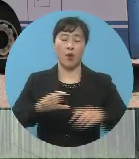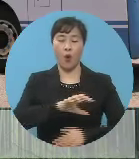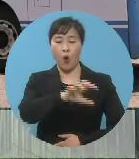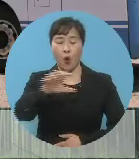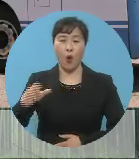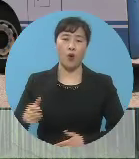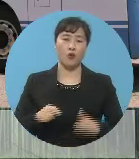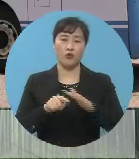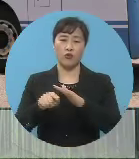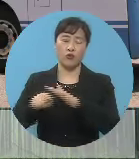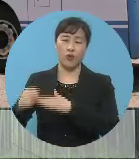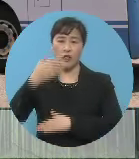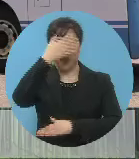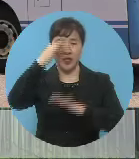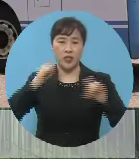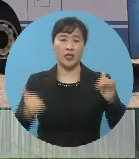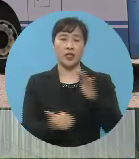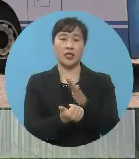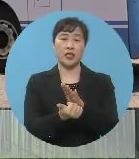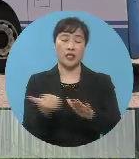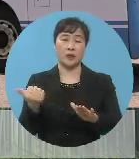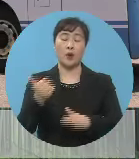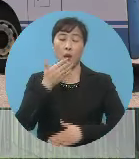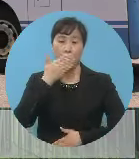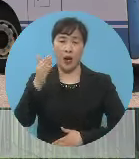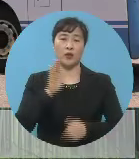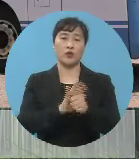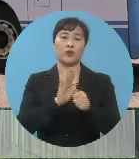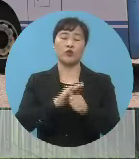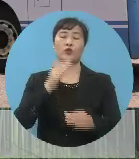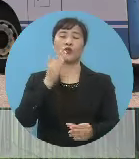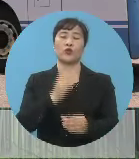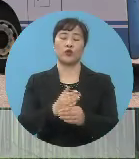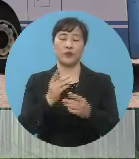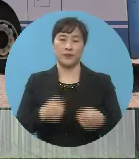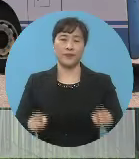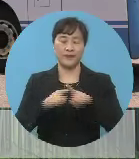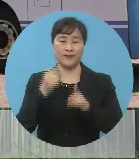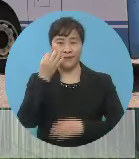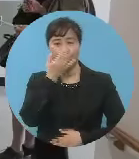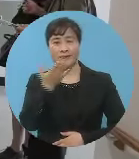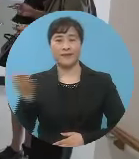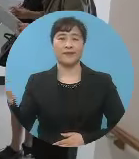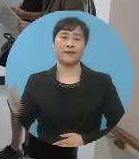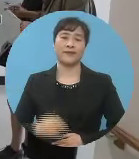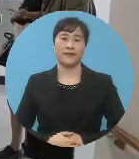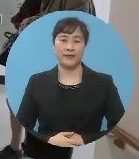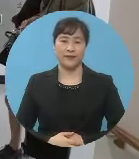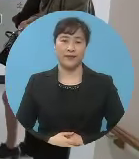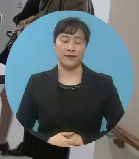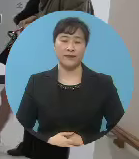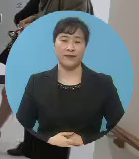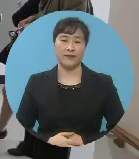누비며 청년들이 취업에 성공할 수 있도록 돕고 있습니다. 함께 보시죠.